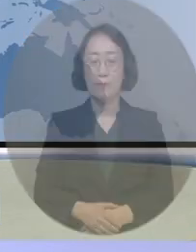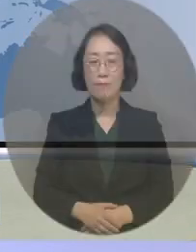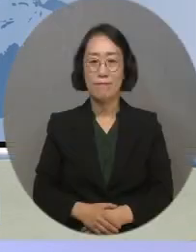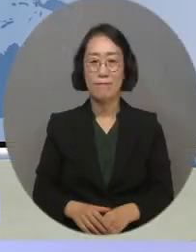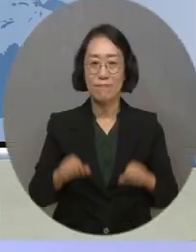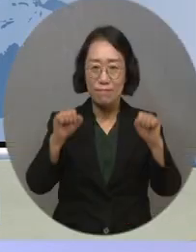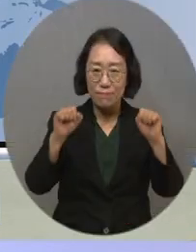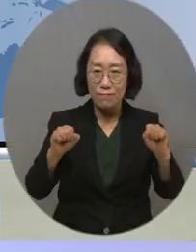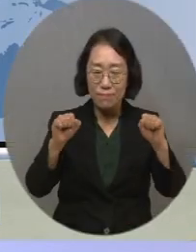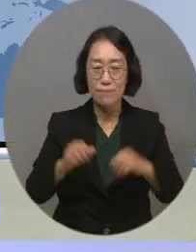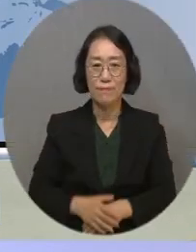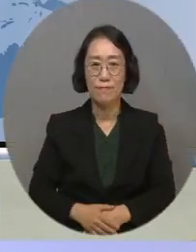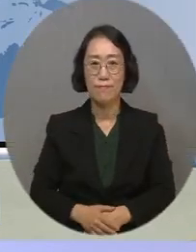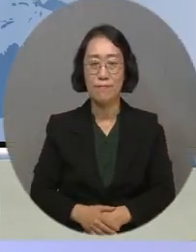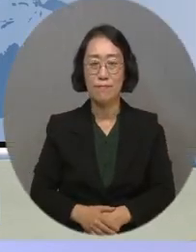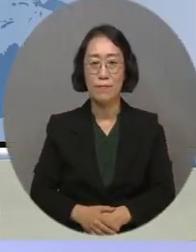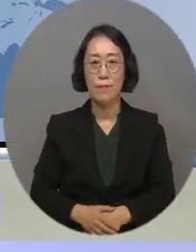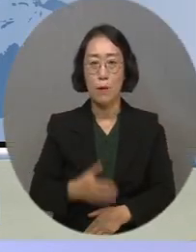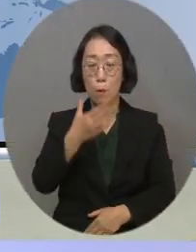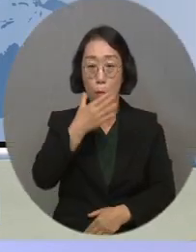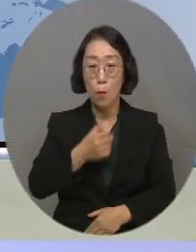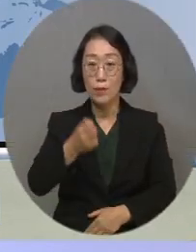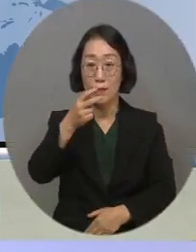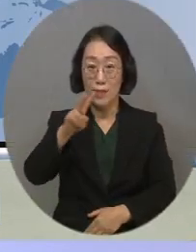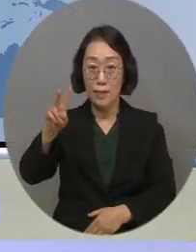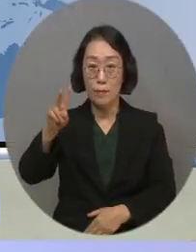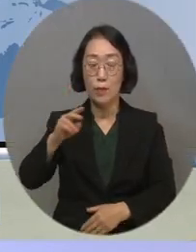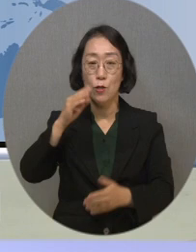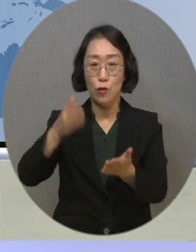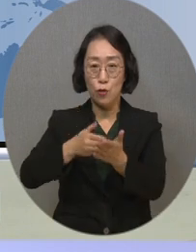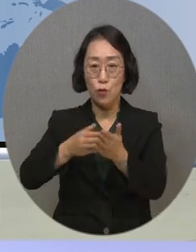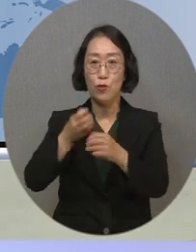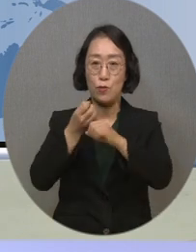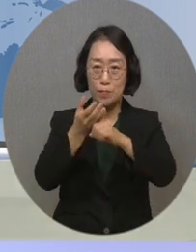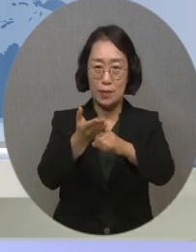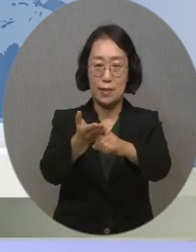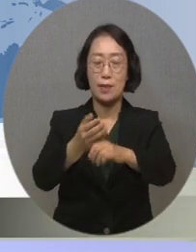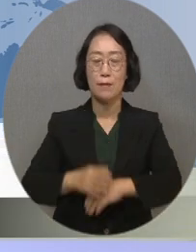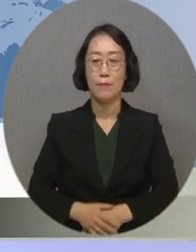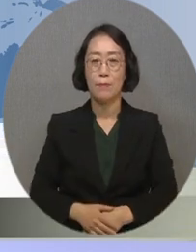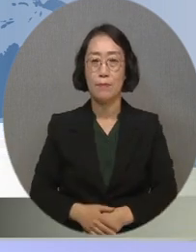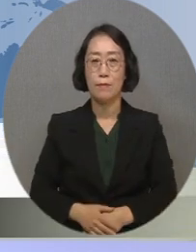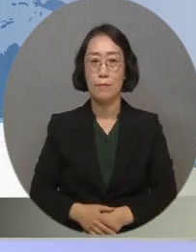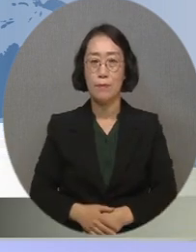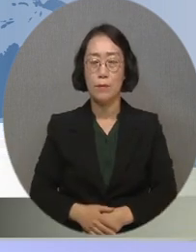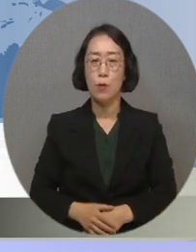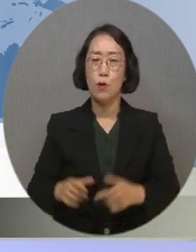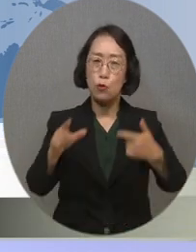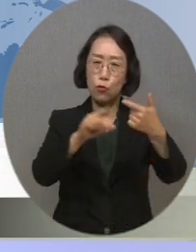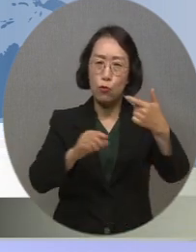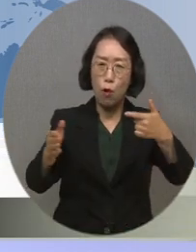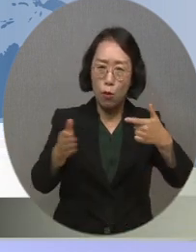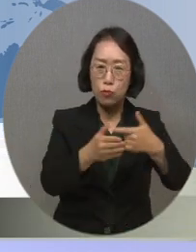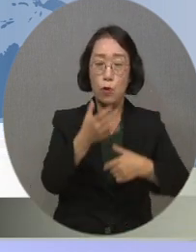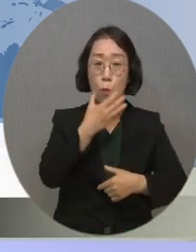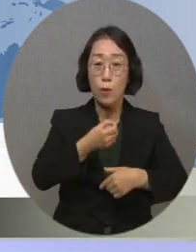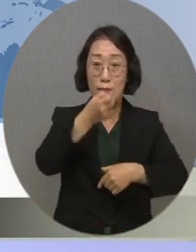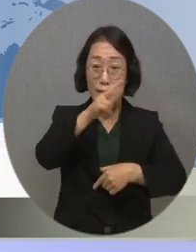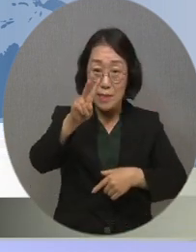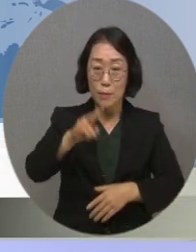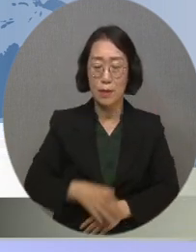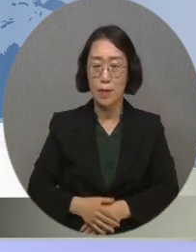시청자 여러분 안녕하십니까? WBC 복지TV 뉴스 24입니다. 지난 6월 복지TV가 서울시와